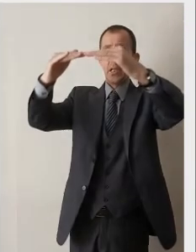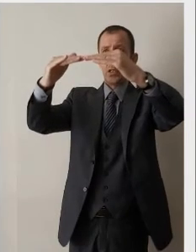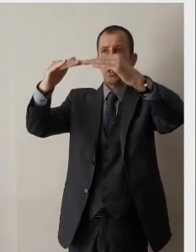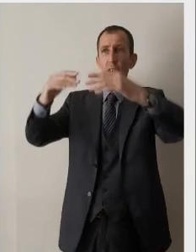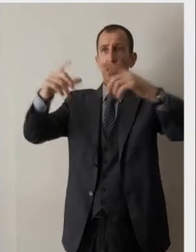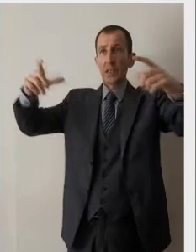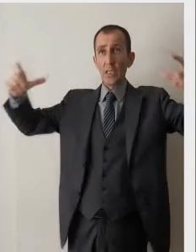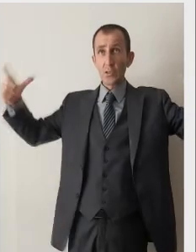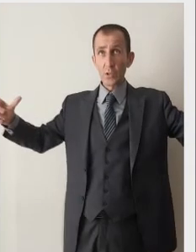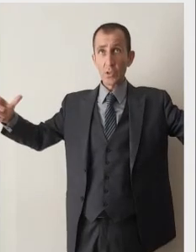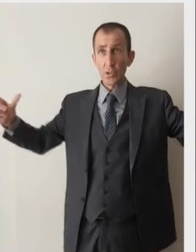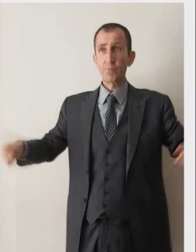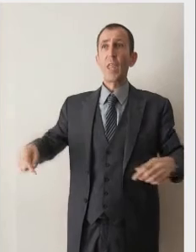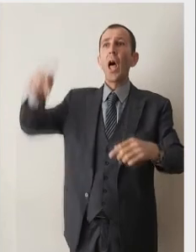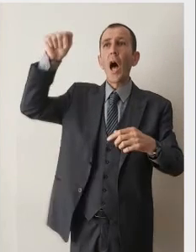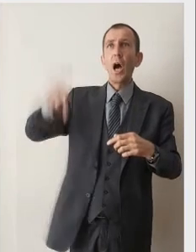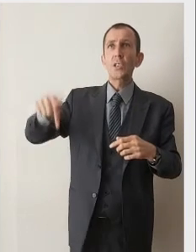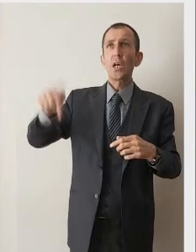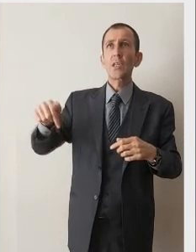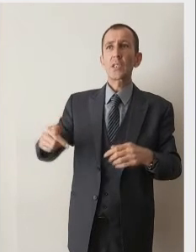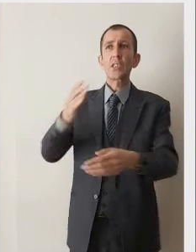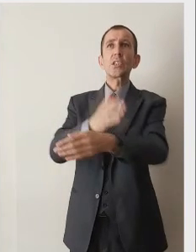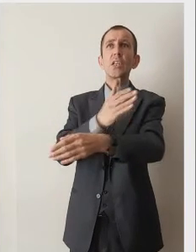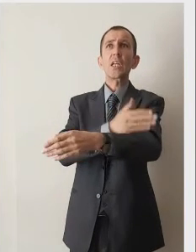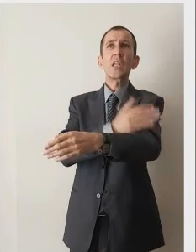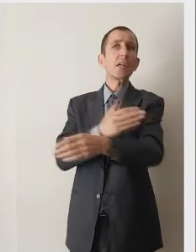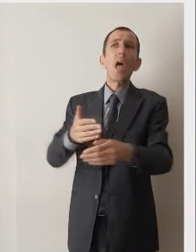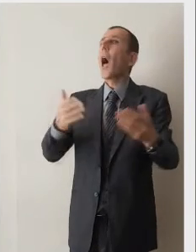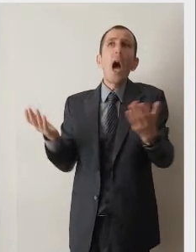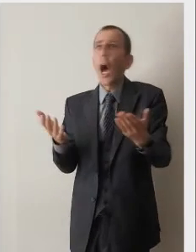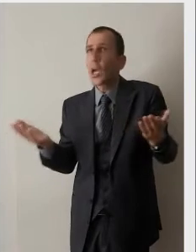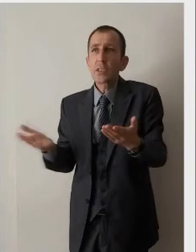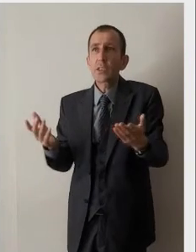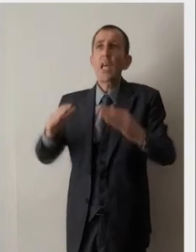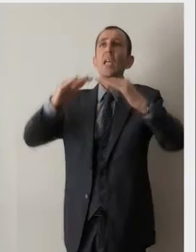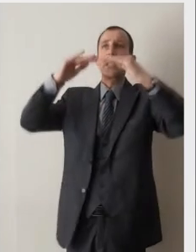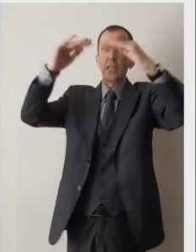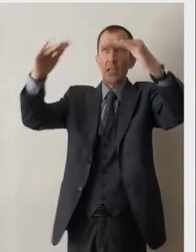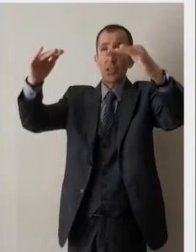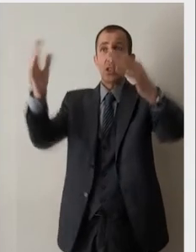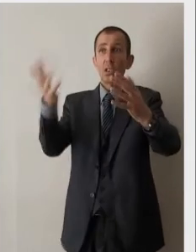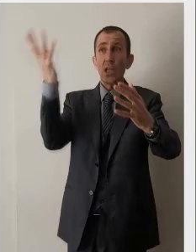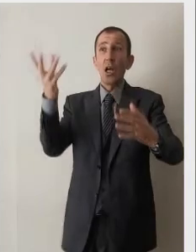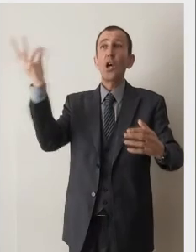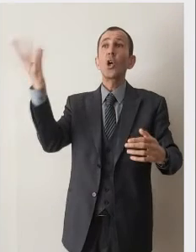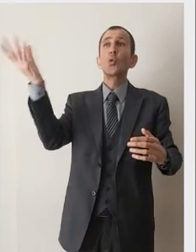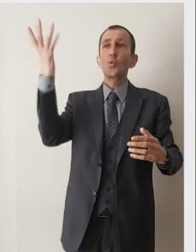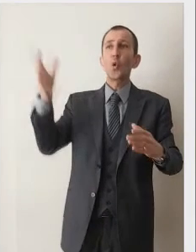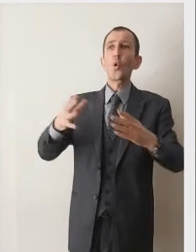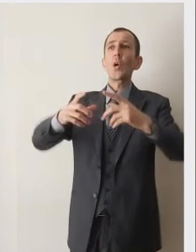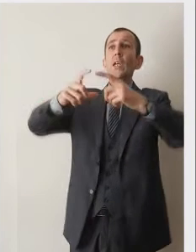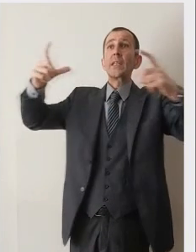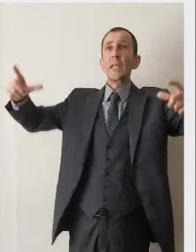gelişmiştir? Ülkemizde kışların ılık geçtiği yer Akdeniz bölgesidir. Bu yüzden ülkemizde seracılık en çok